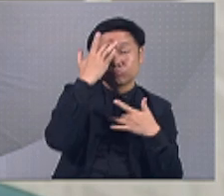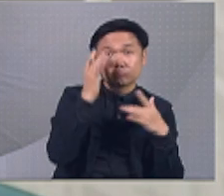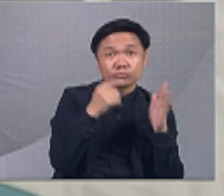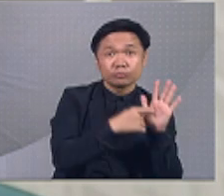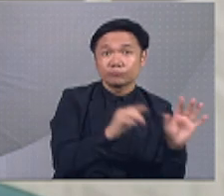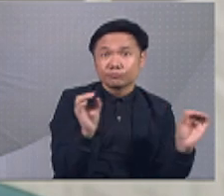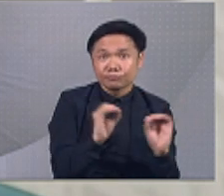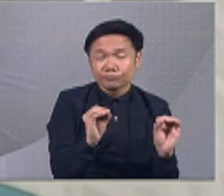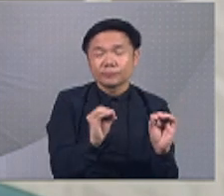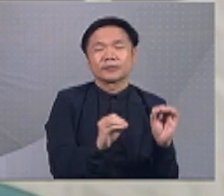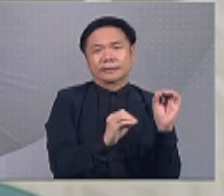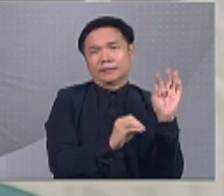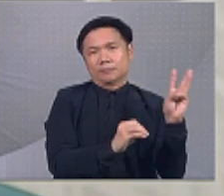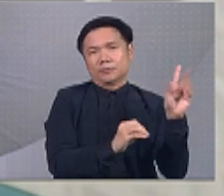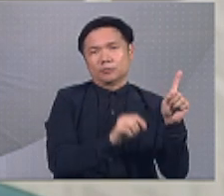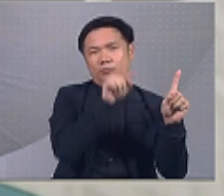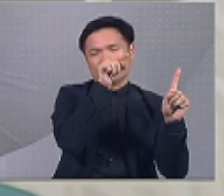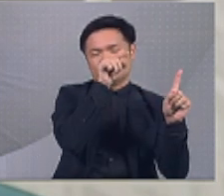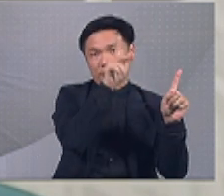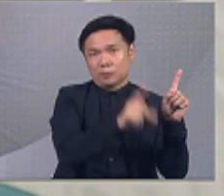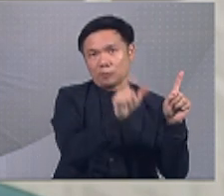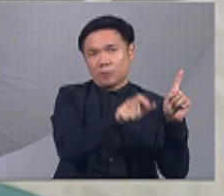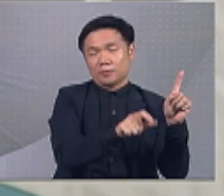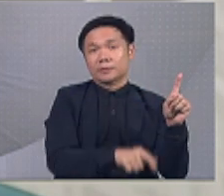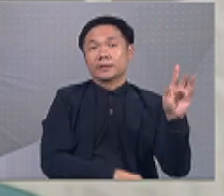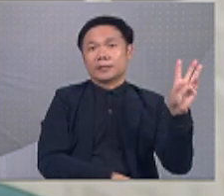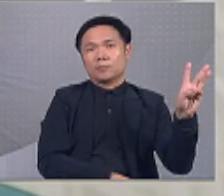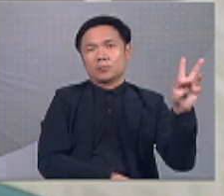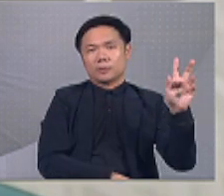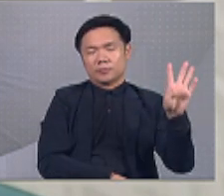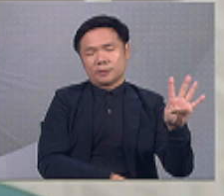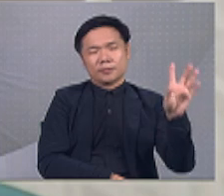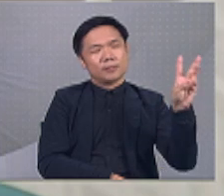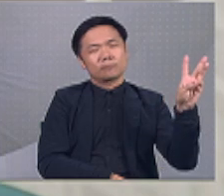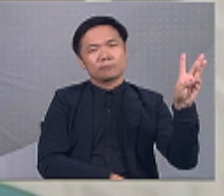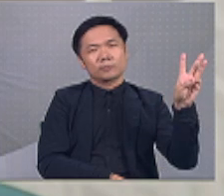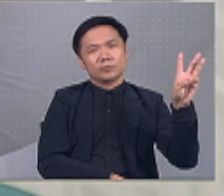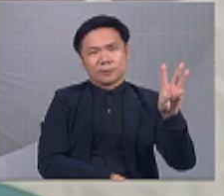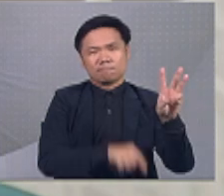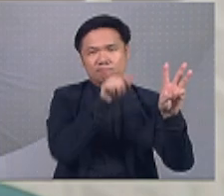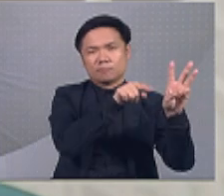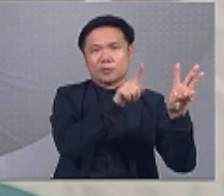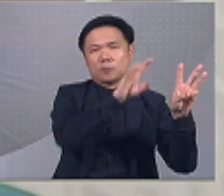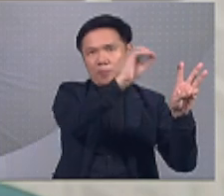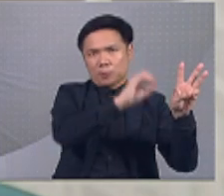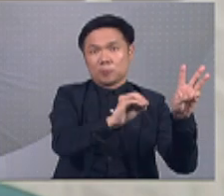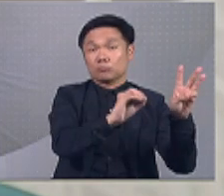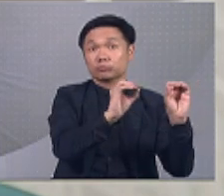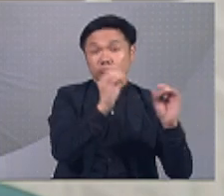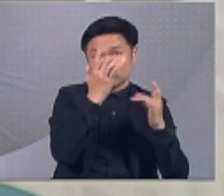601 kiss yaitu kesamaan dengan 86 hubungan 105 lungkang saringan kopi